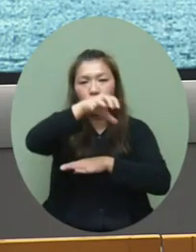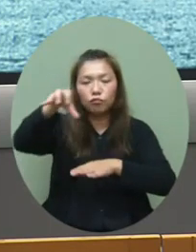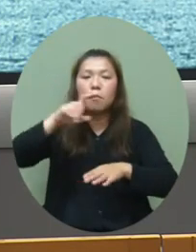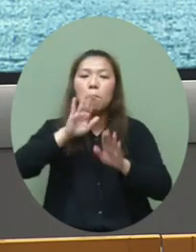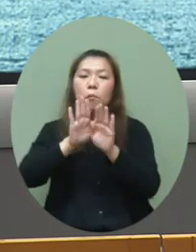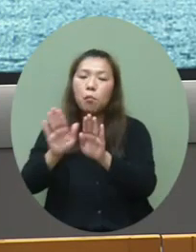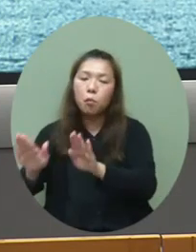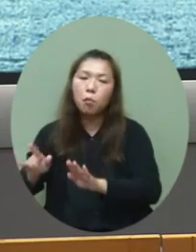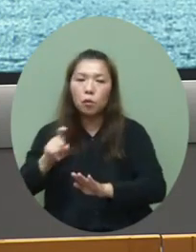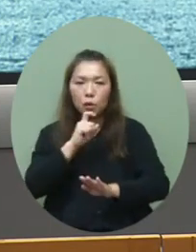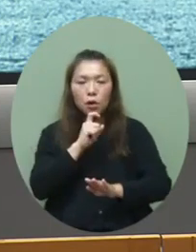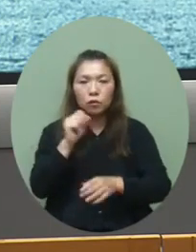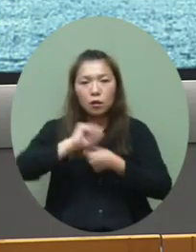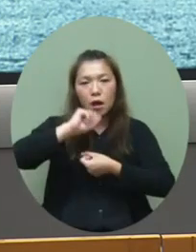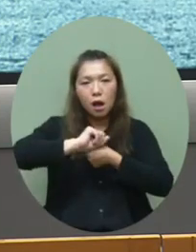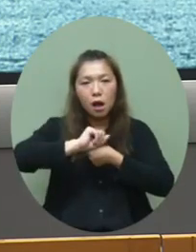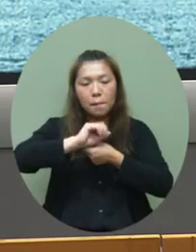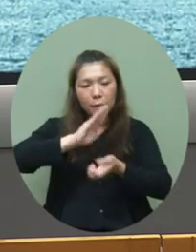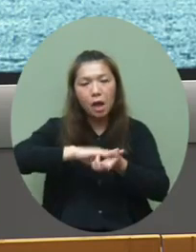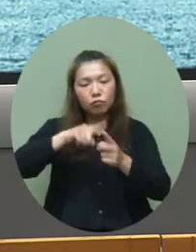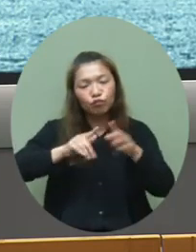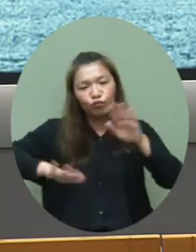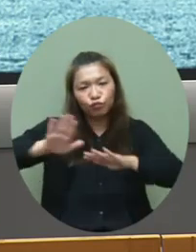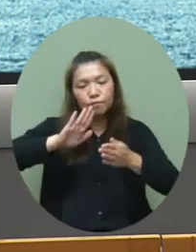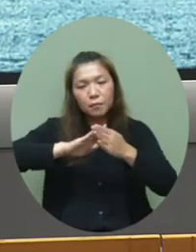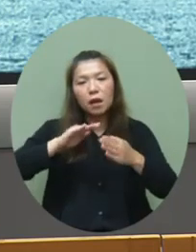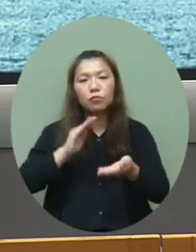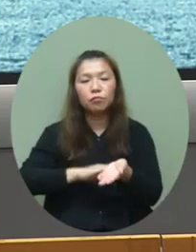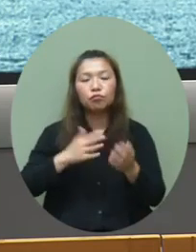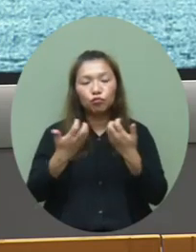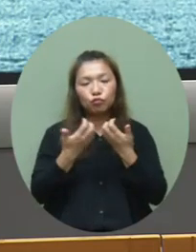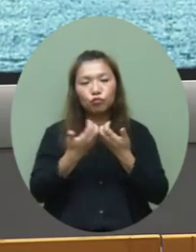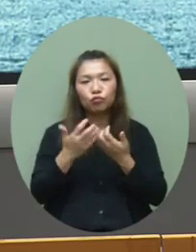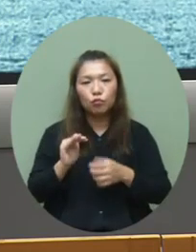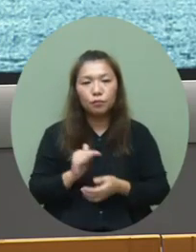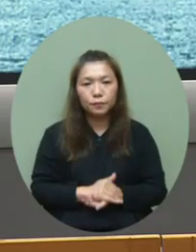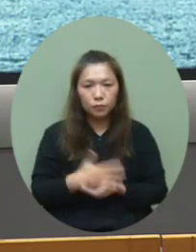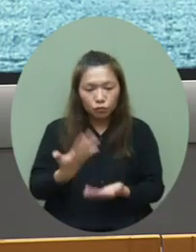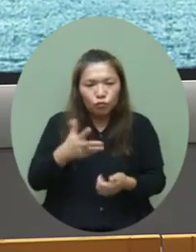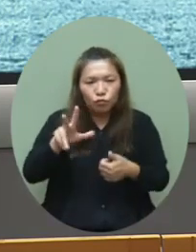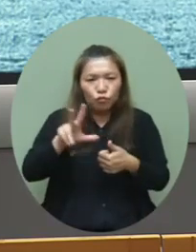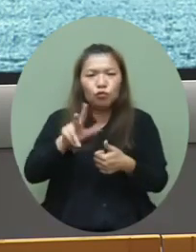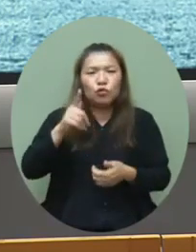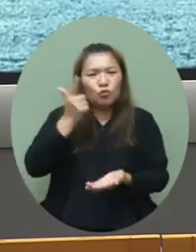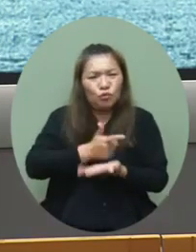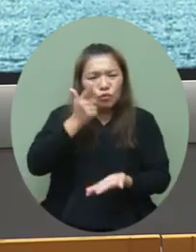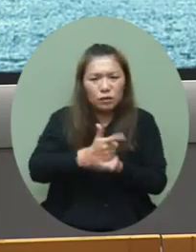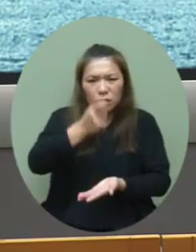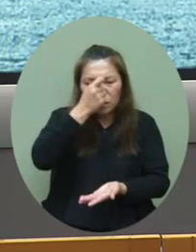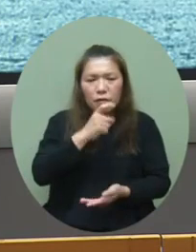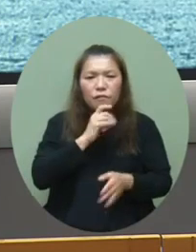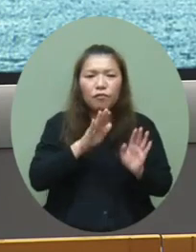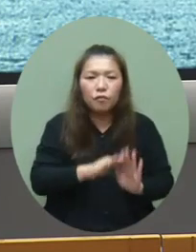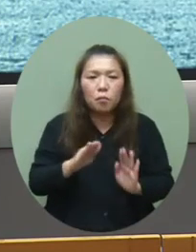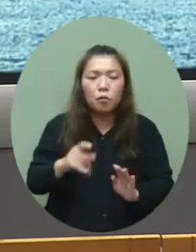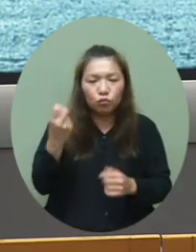去增加我哋嘅可以處理病人嘅數量嘅。咁當然亦都最緊要都係話，我哋會有一啲嘅服務